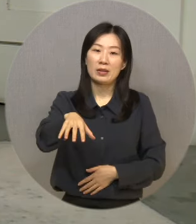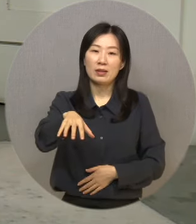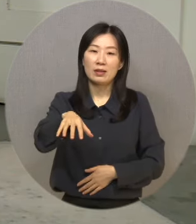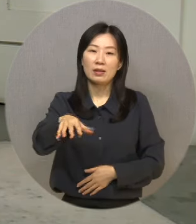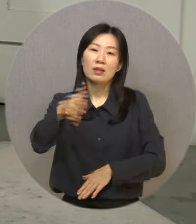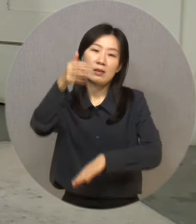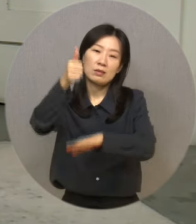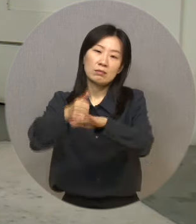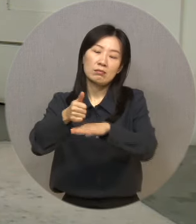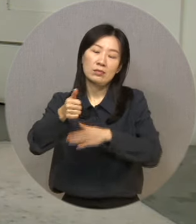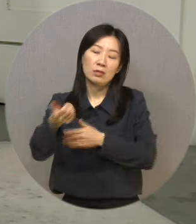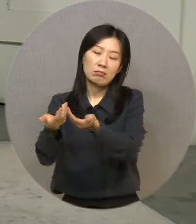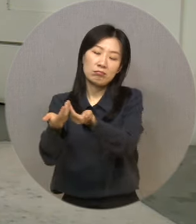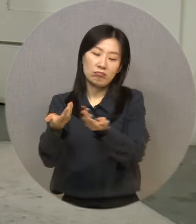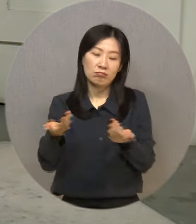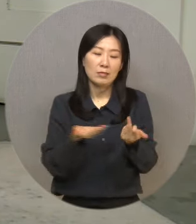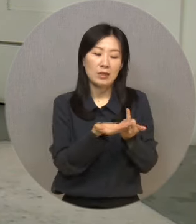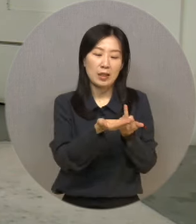제주도로 떠난 겁니다. 아,